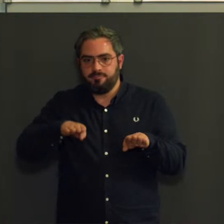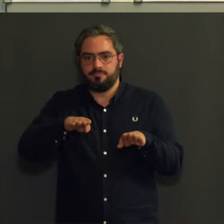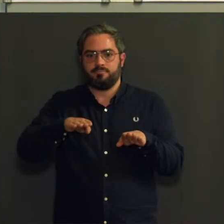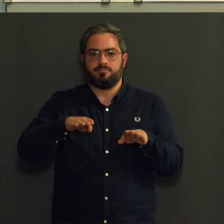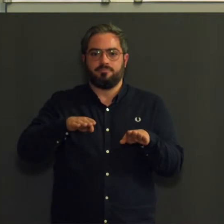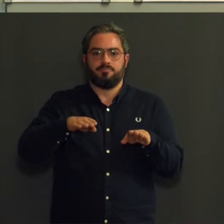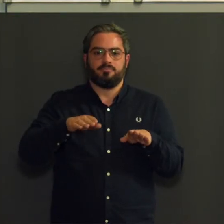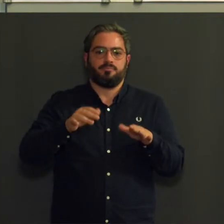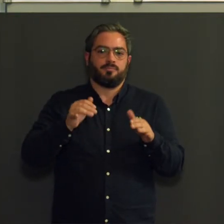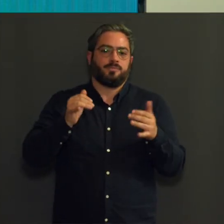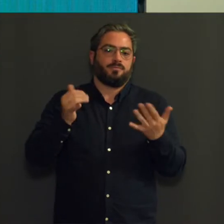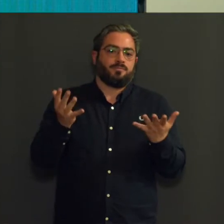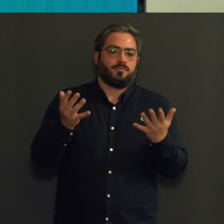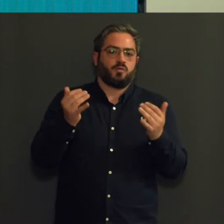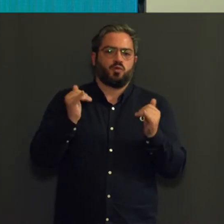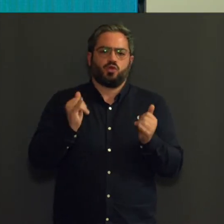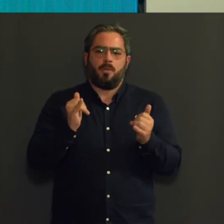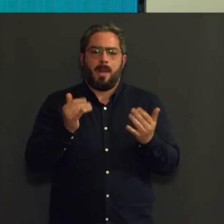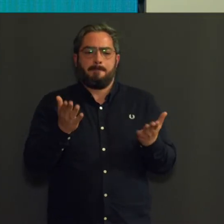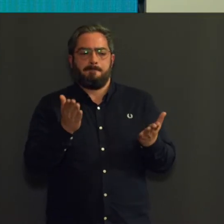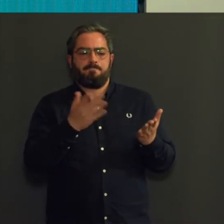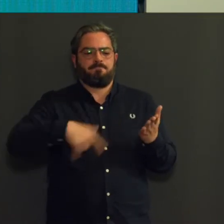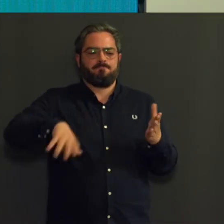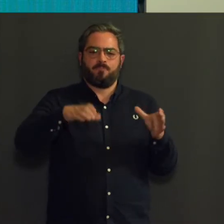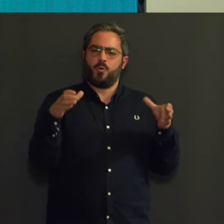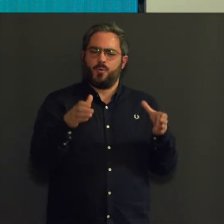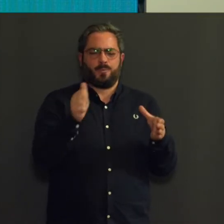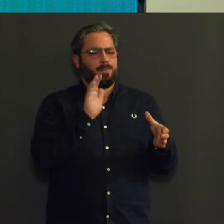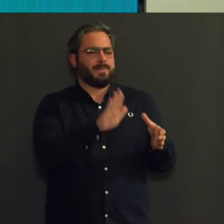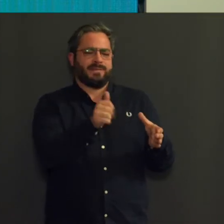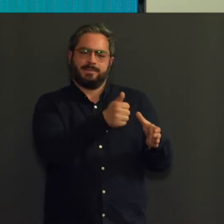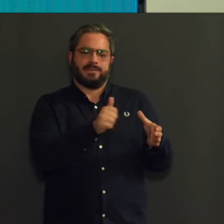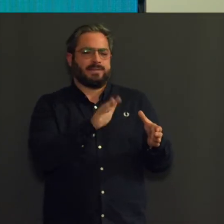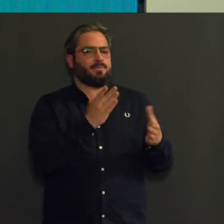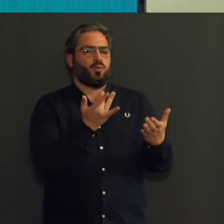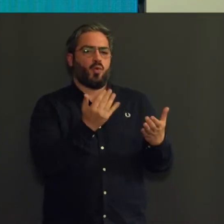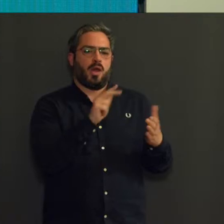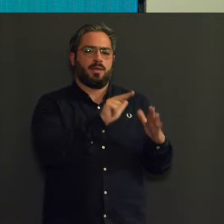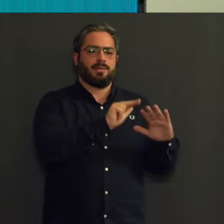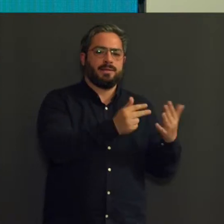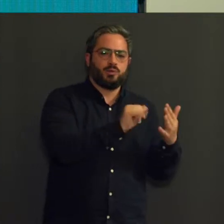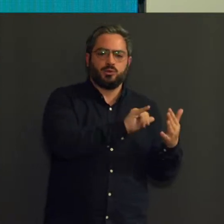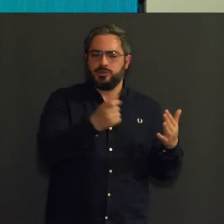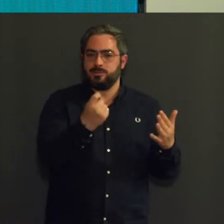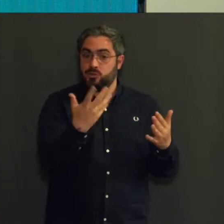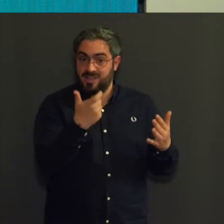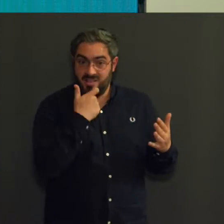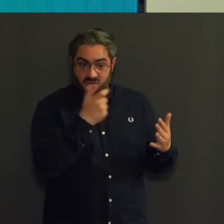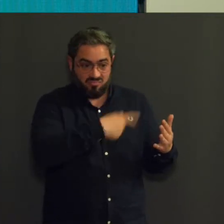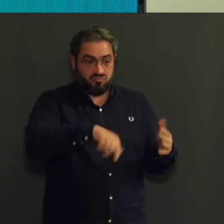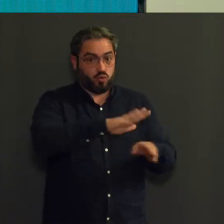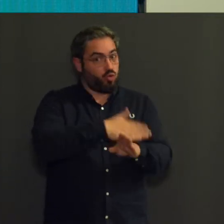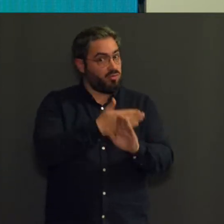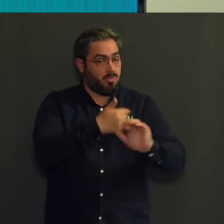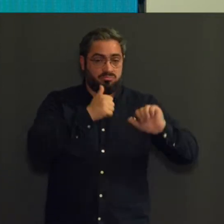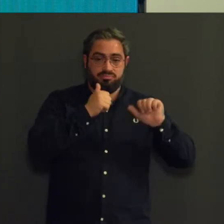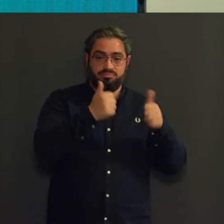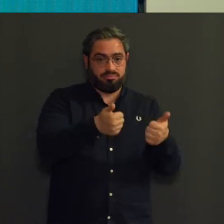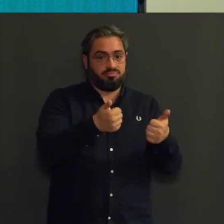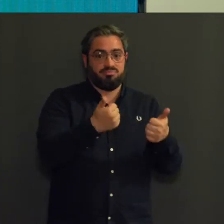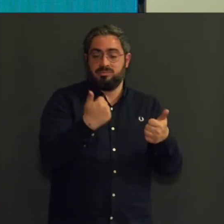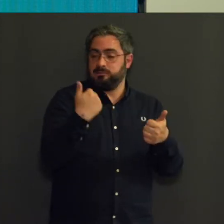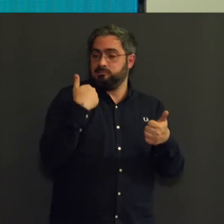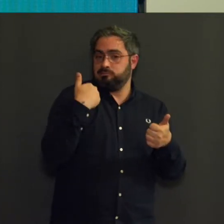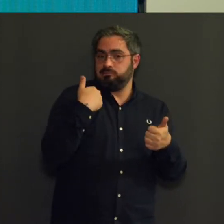certaine sélection, un certain biais, puisqu'elle va entre 18 et 75 ans, de gens en bonne santé, n'ayant pas présenté